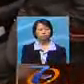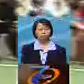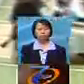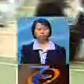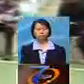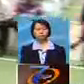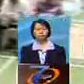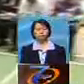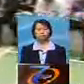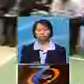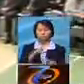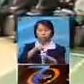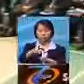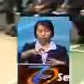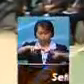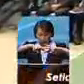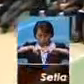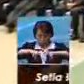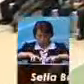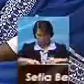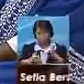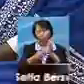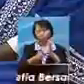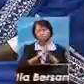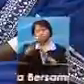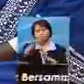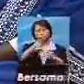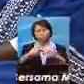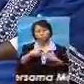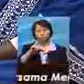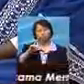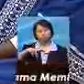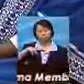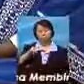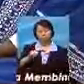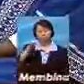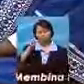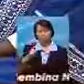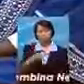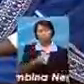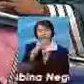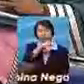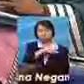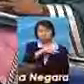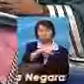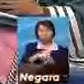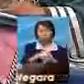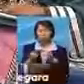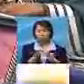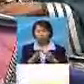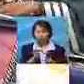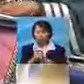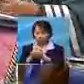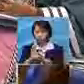mencabar kepakaran pendidikan dan teknologi tinggi yang dimiliki UMP juga harus dimanfaatkan dalam usaha